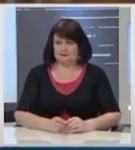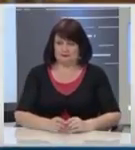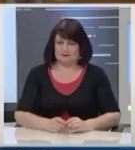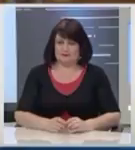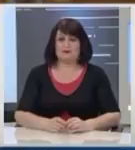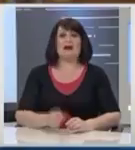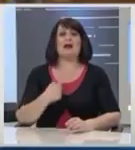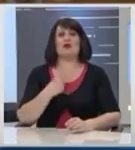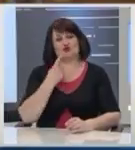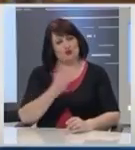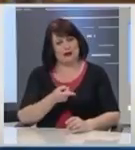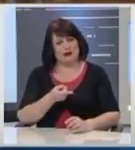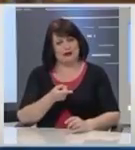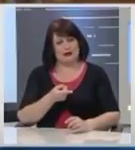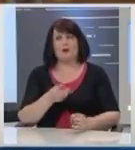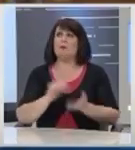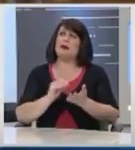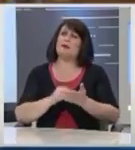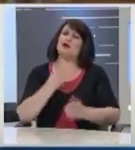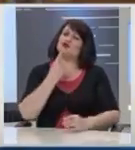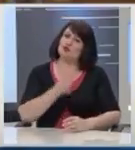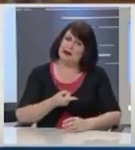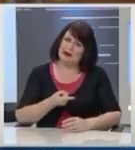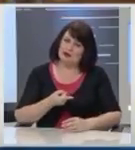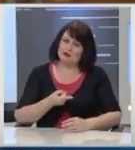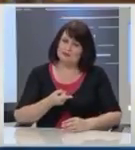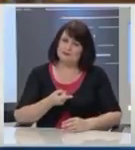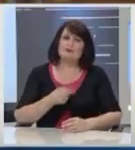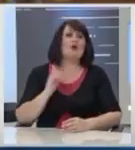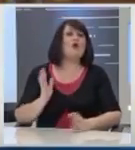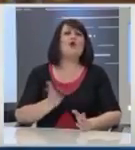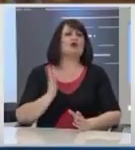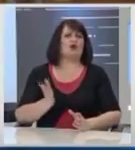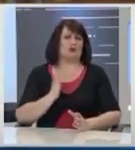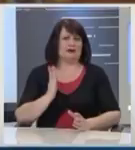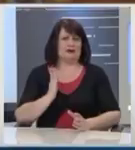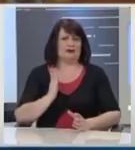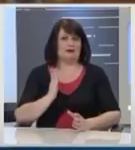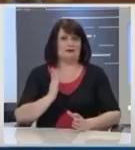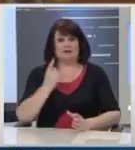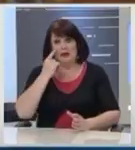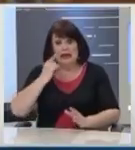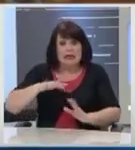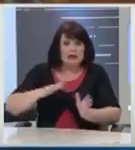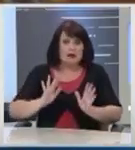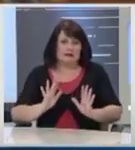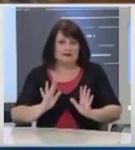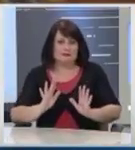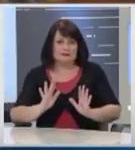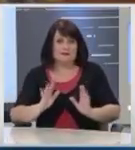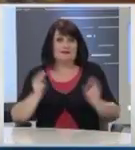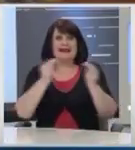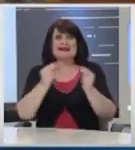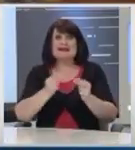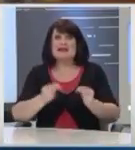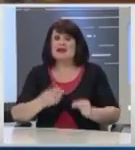Εγώ λοιπόν σας επαναλαμβάνω, οποιαδήποτε ένδειξη έχετε, οποιοδήποτε